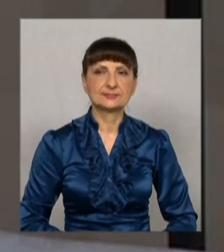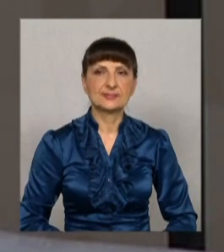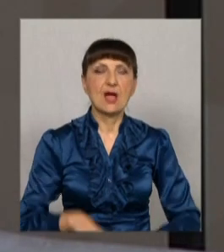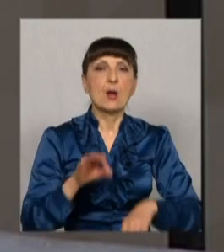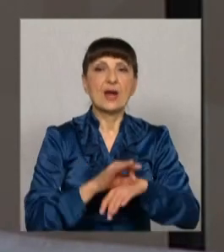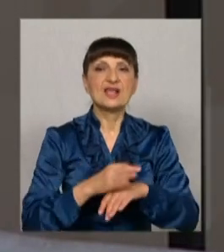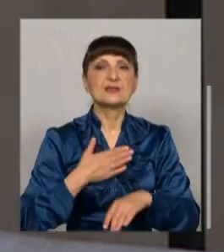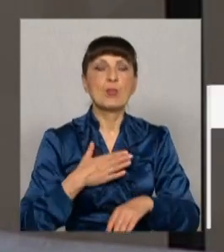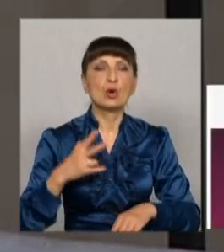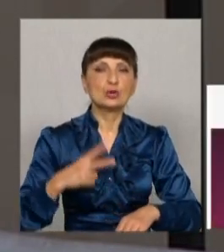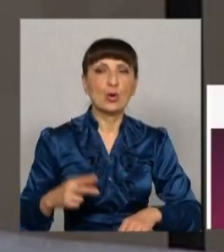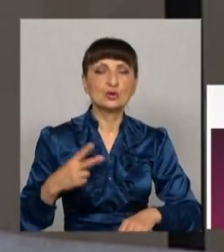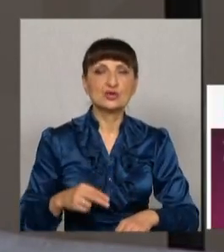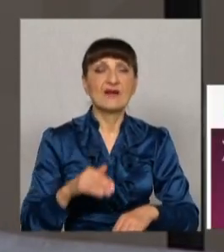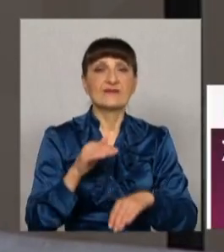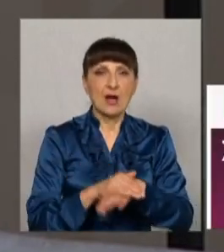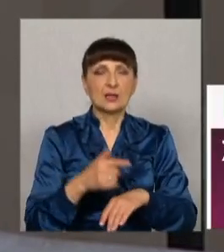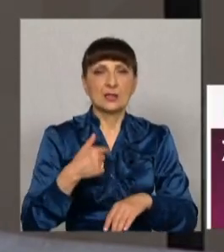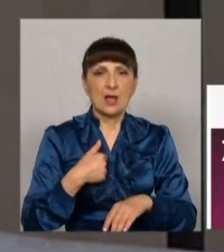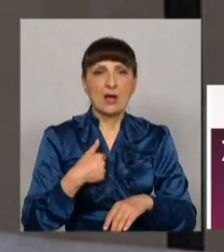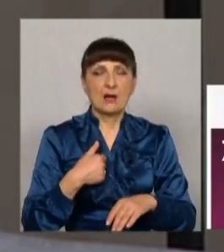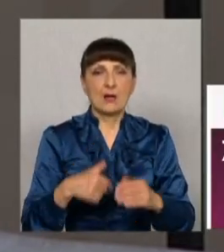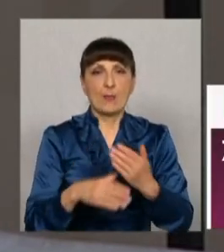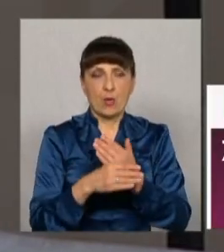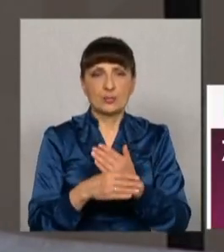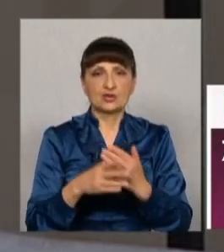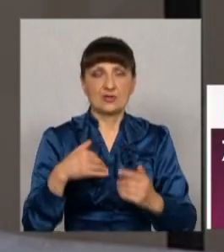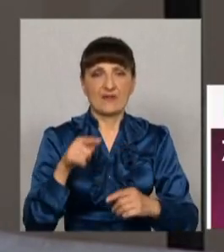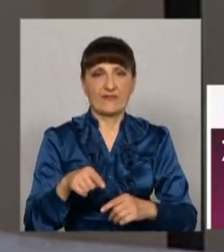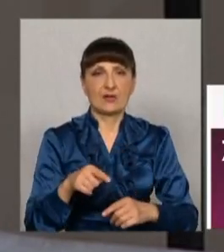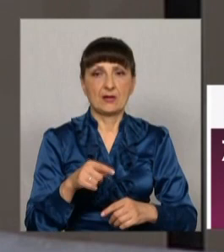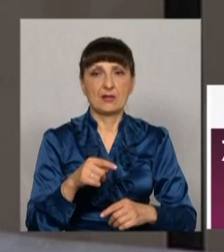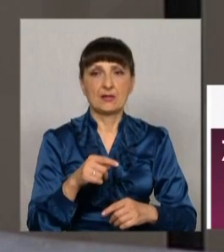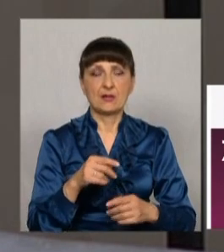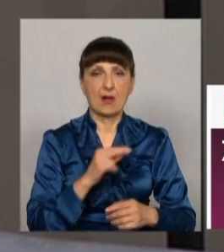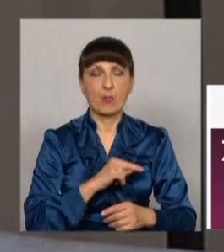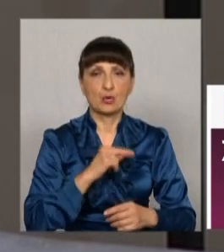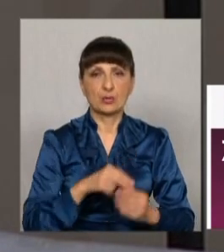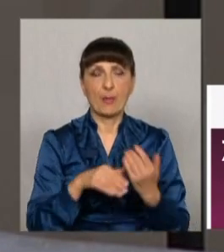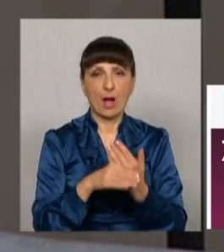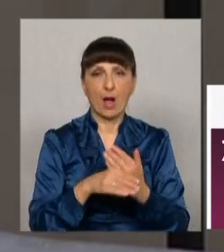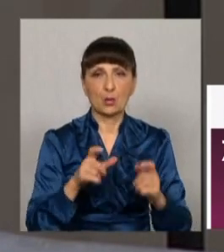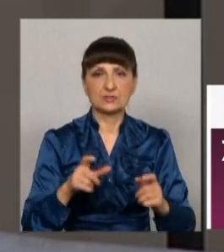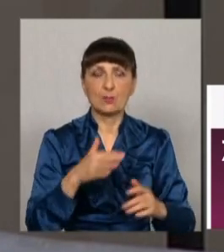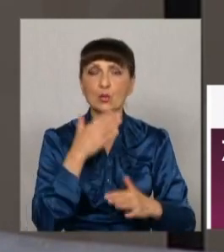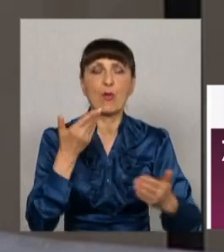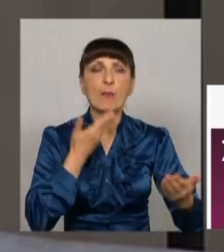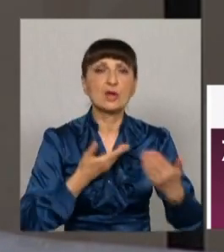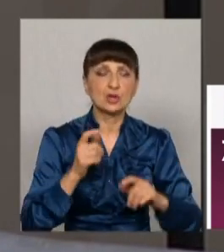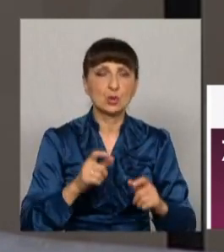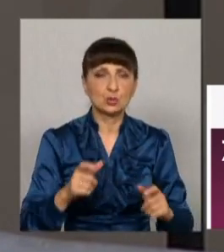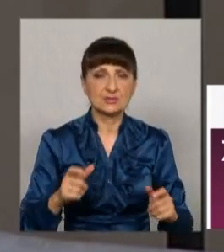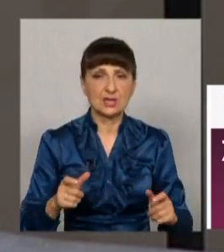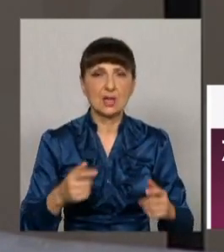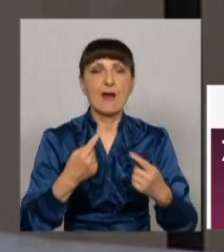тоже один из факторов, который меня сподвигнул работать мне в социальной сфере. Ко мне очень обращаются много людей